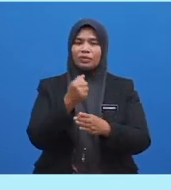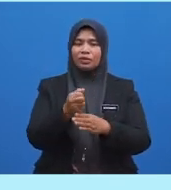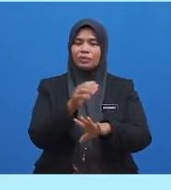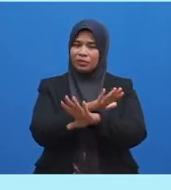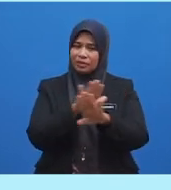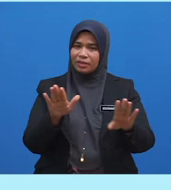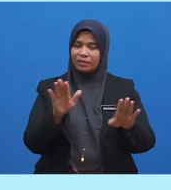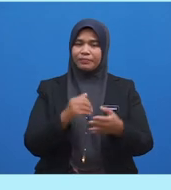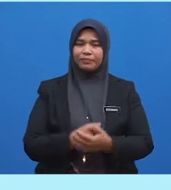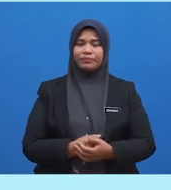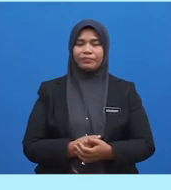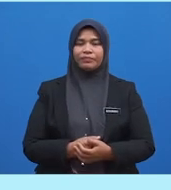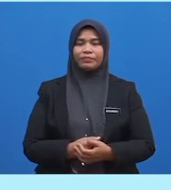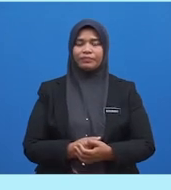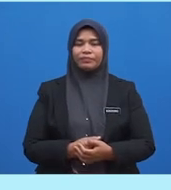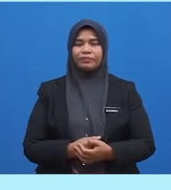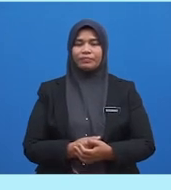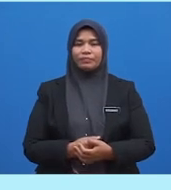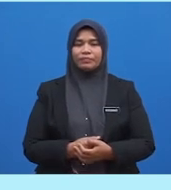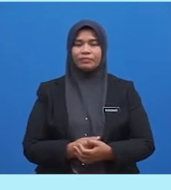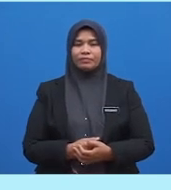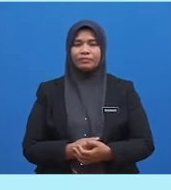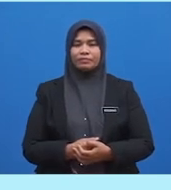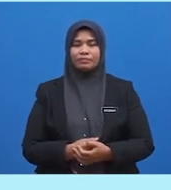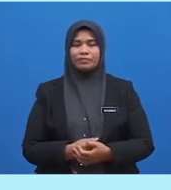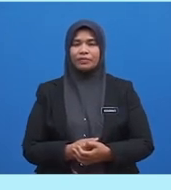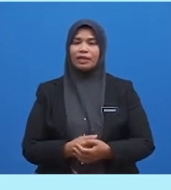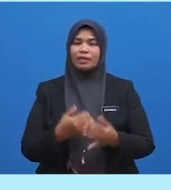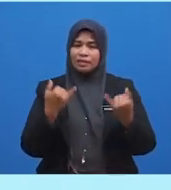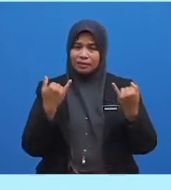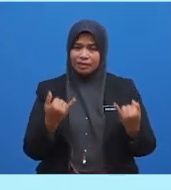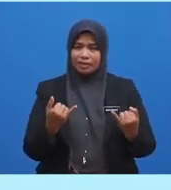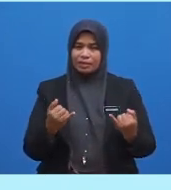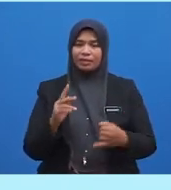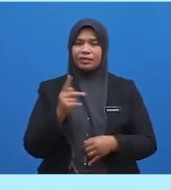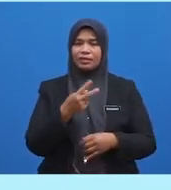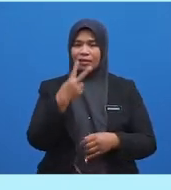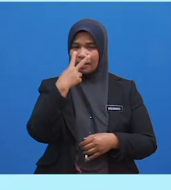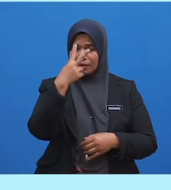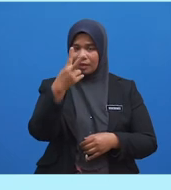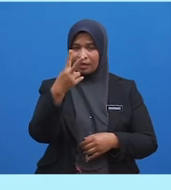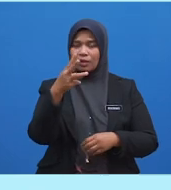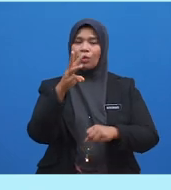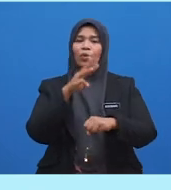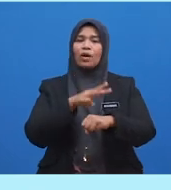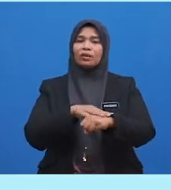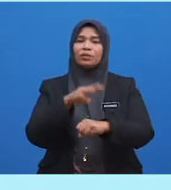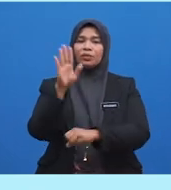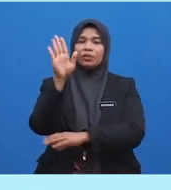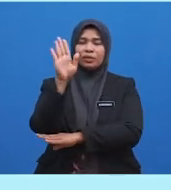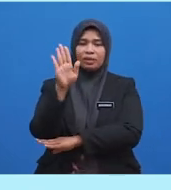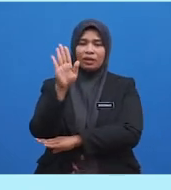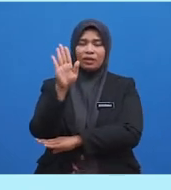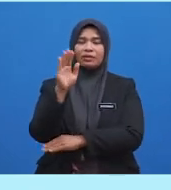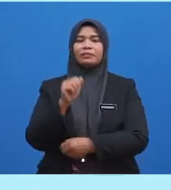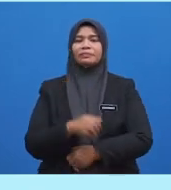lalu Hai sekarang kita lihat waktu tengah hari